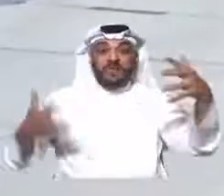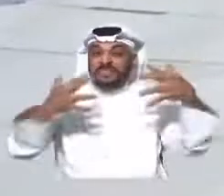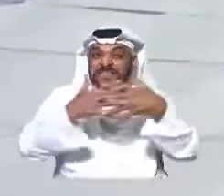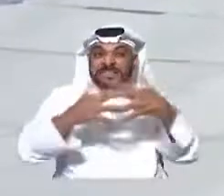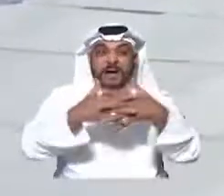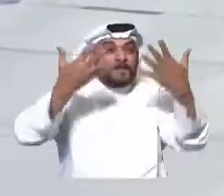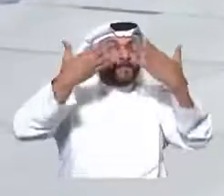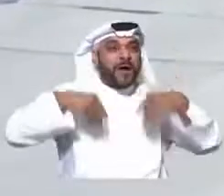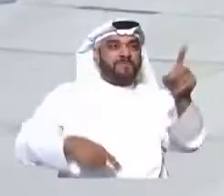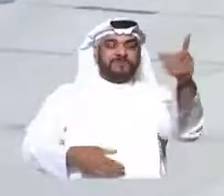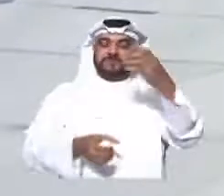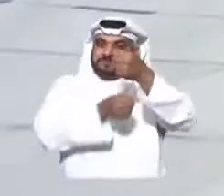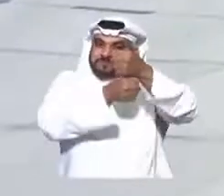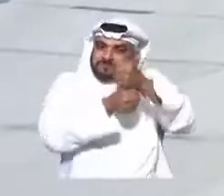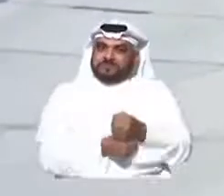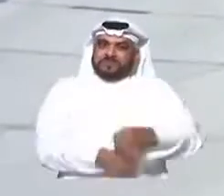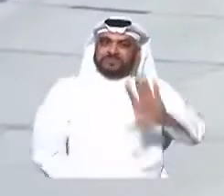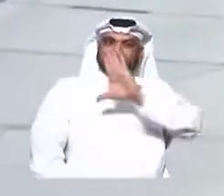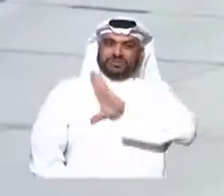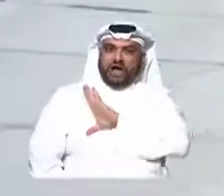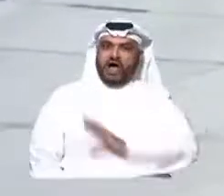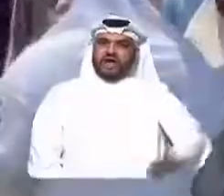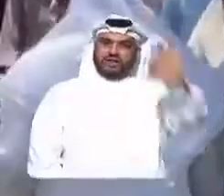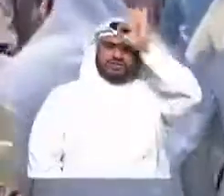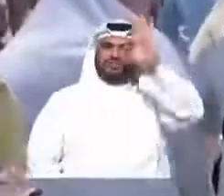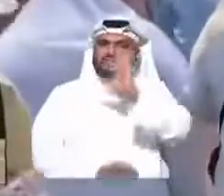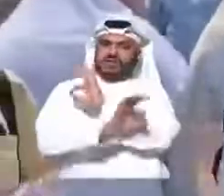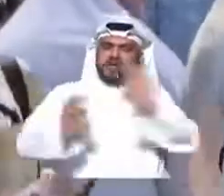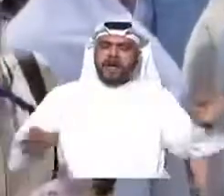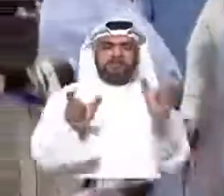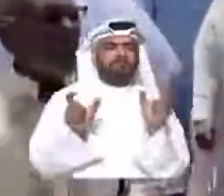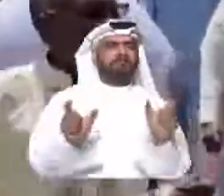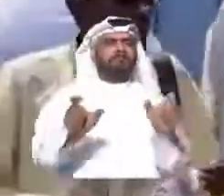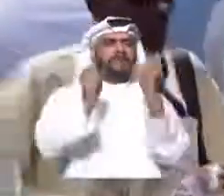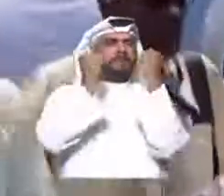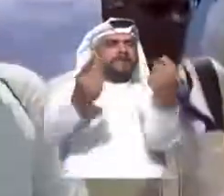إلى تدابير وقائية مكثفة لمنع تفشي فيروس كورونا.